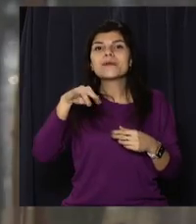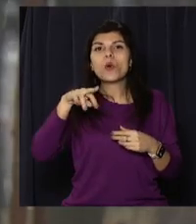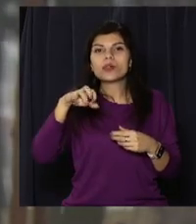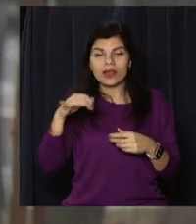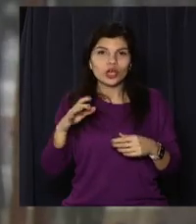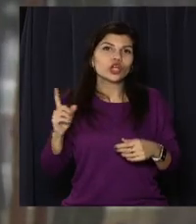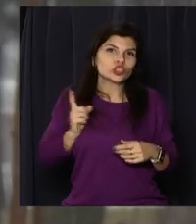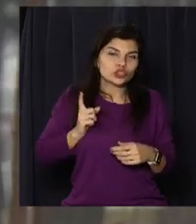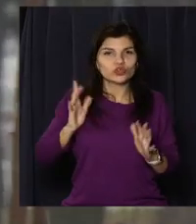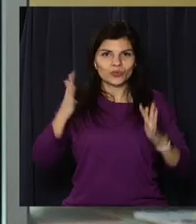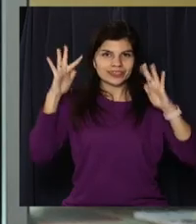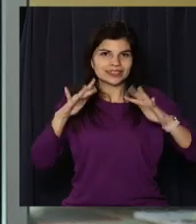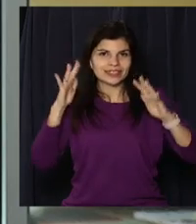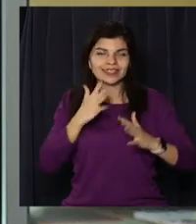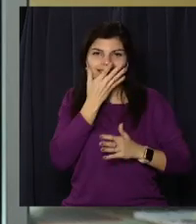святкову погоду.